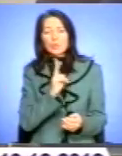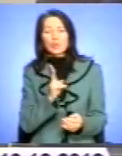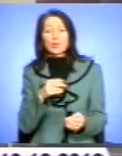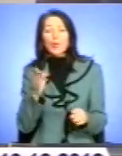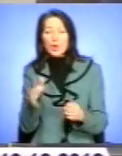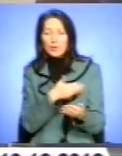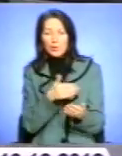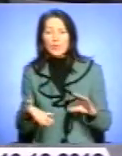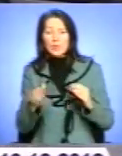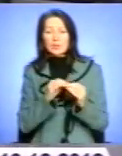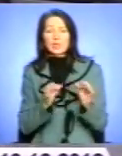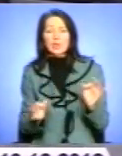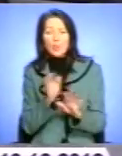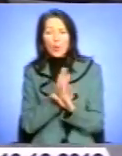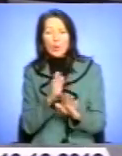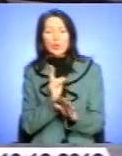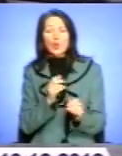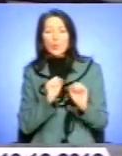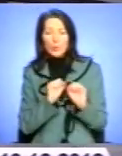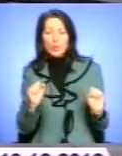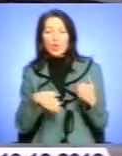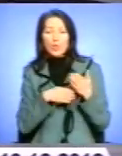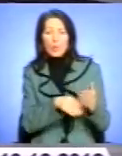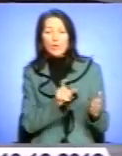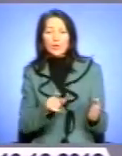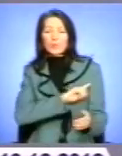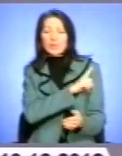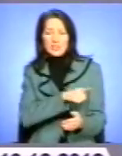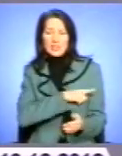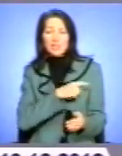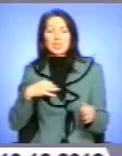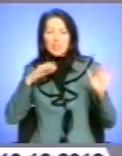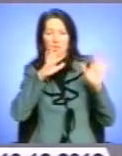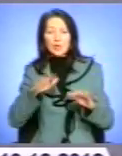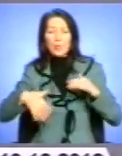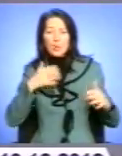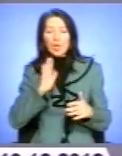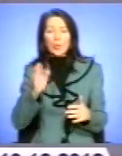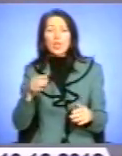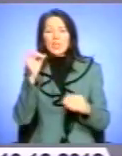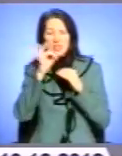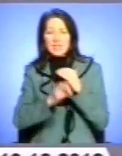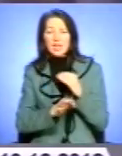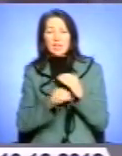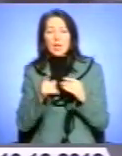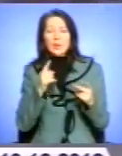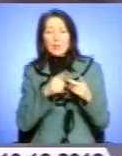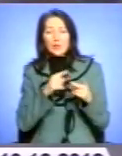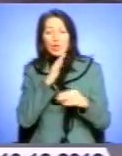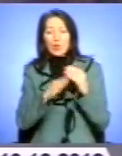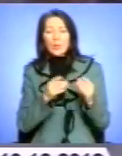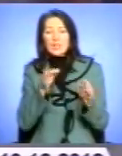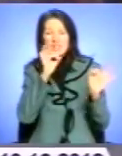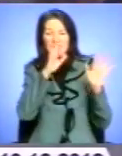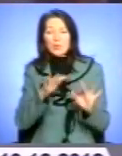допомагав людям. Найсильніша негода вирувала у західних регіонах. Там за півтори доби випало снігу, як за два місяці. В МНС кажуть,